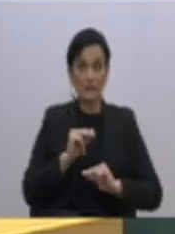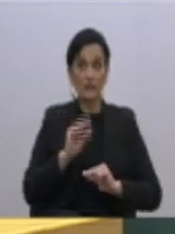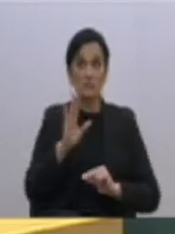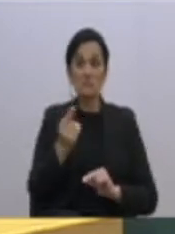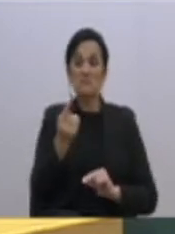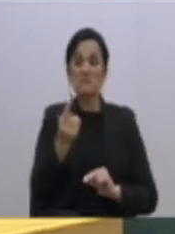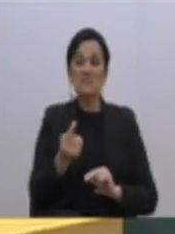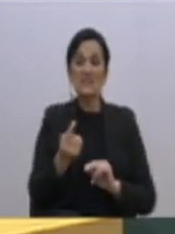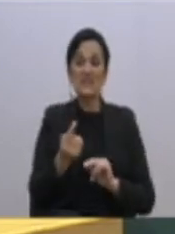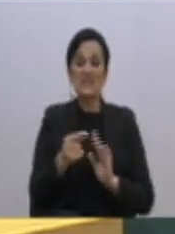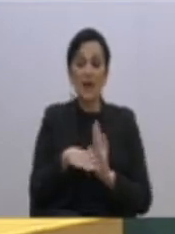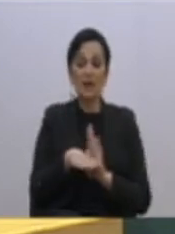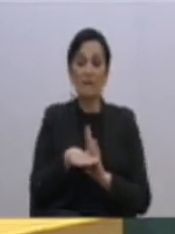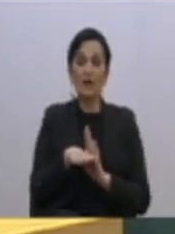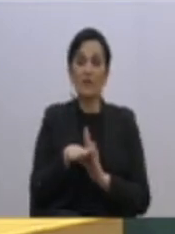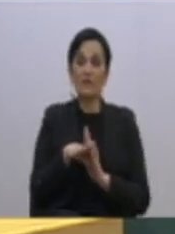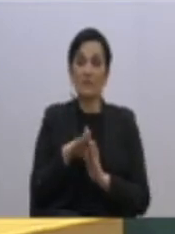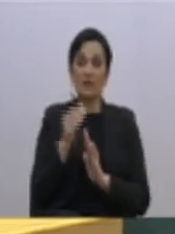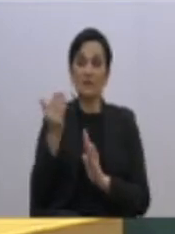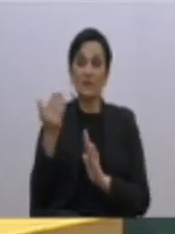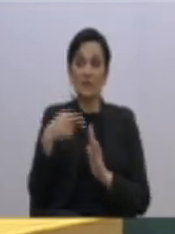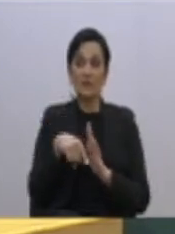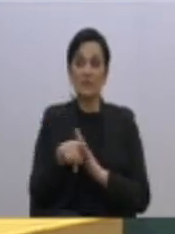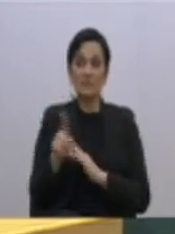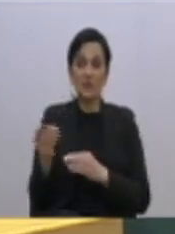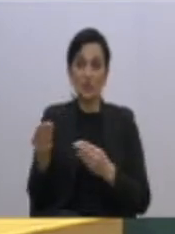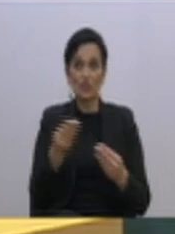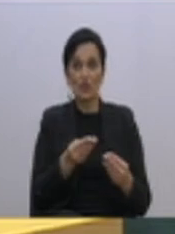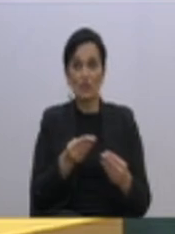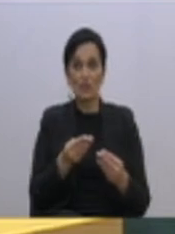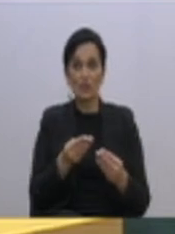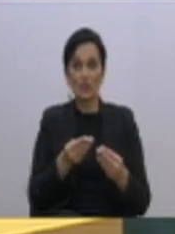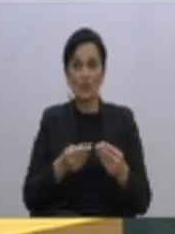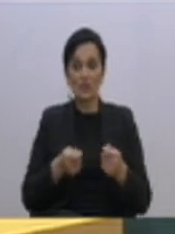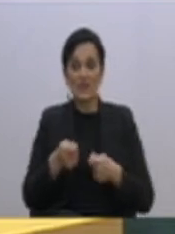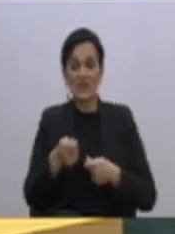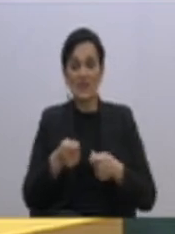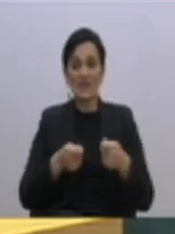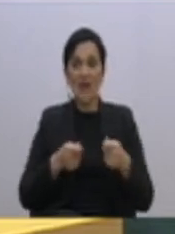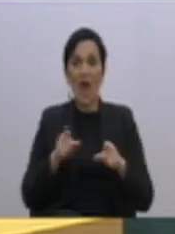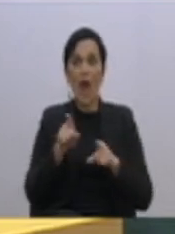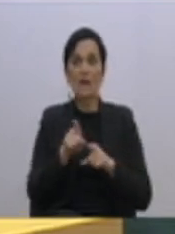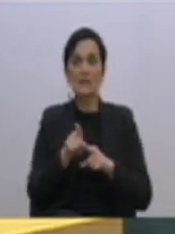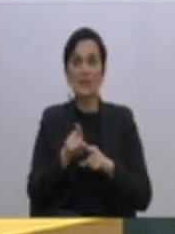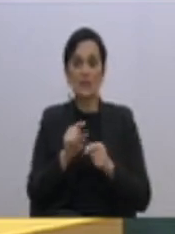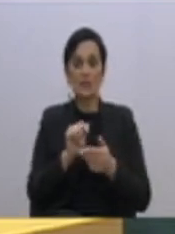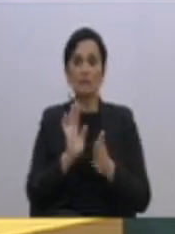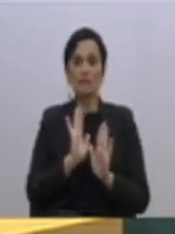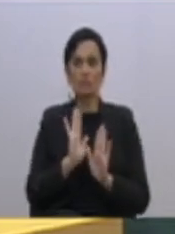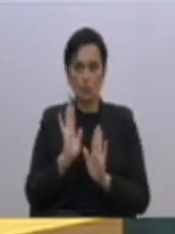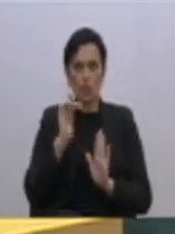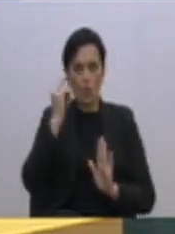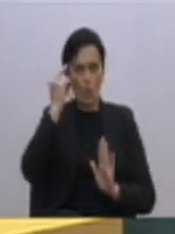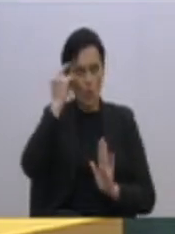მცირედით გავაუმჯობესებთ აი ამ თქვენს მიერ შემოტანილ რეგულაციას. და ისე ბლანკეტურად კი არ გავაკეთებთ არამეს, არამედ რაღაცა